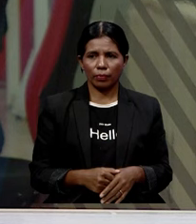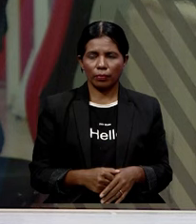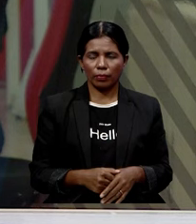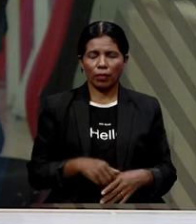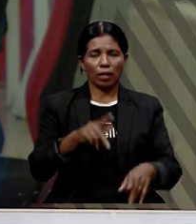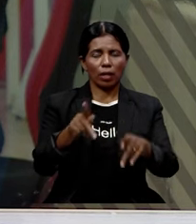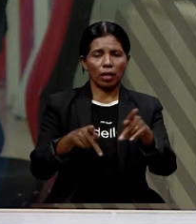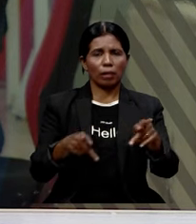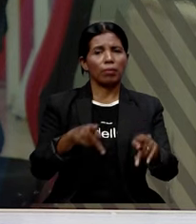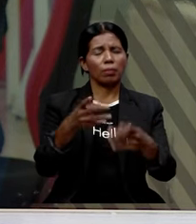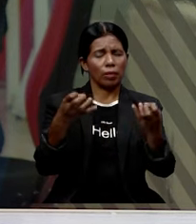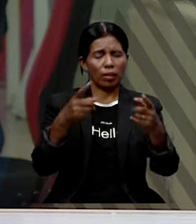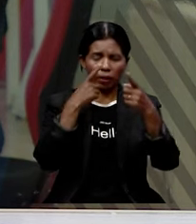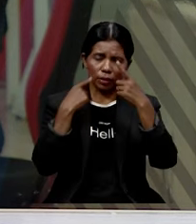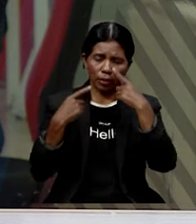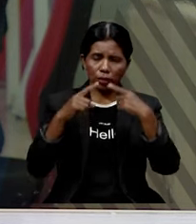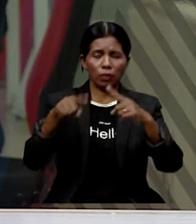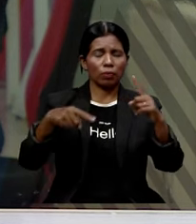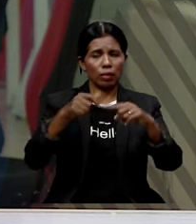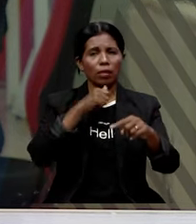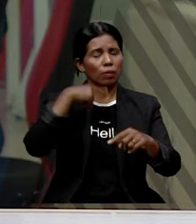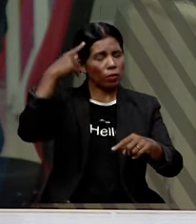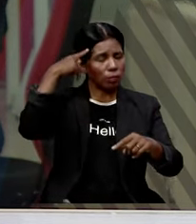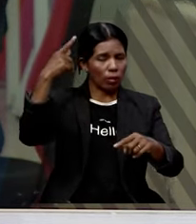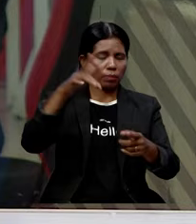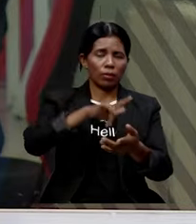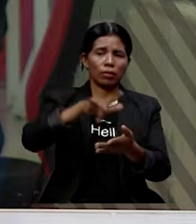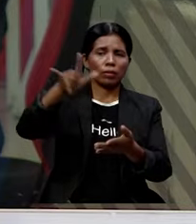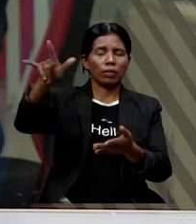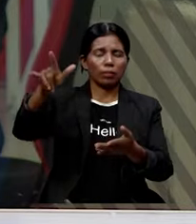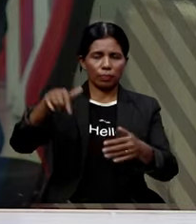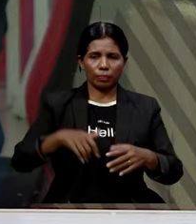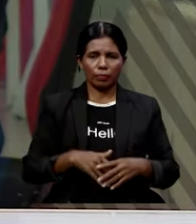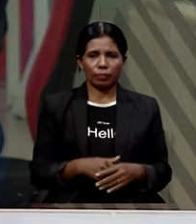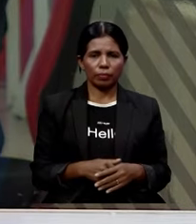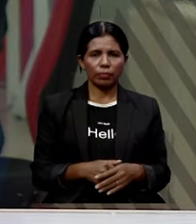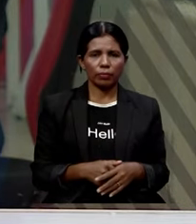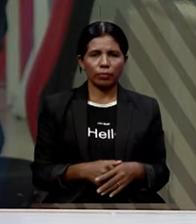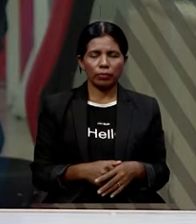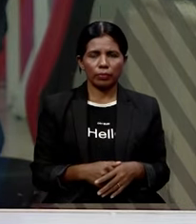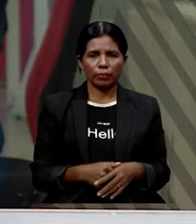Serani sirah munu mata ben wain hira Papa Francisco husikela Timor Leste.